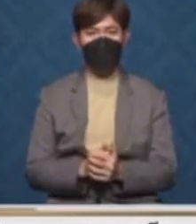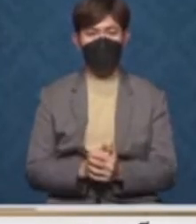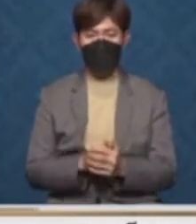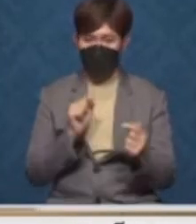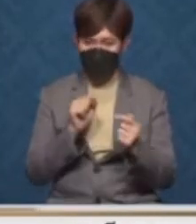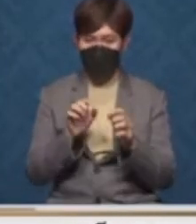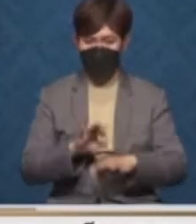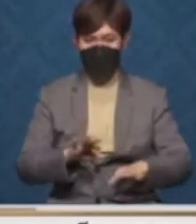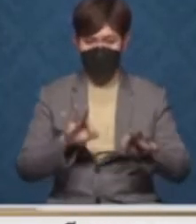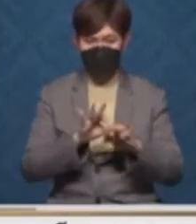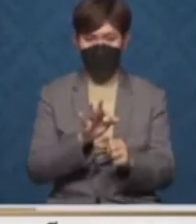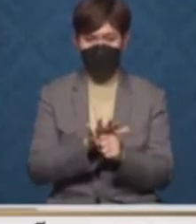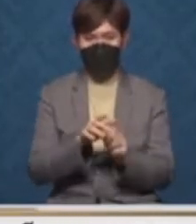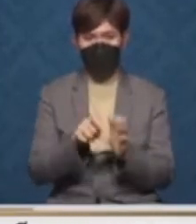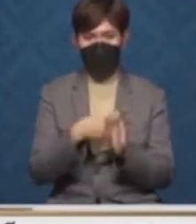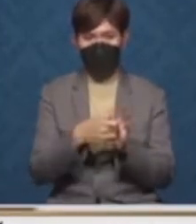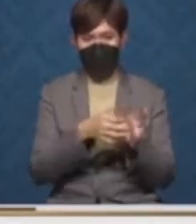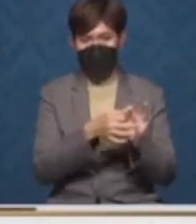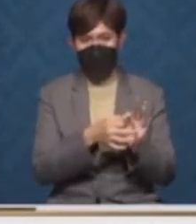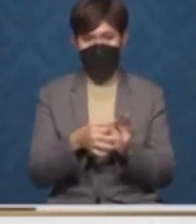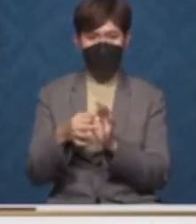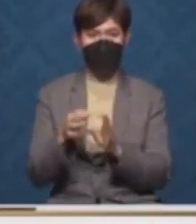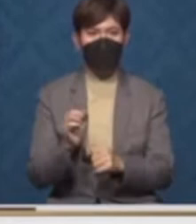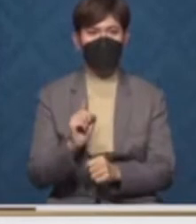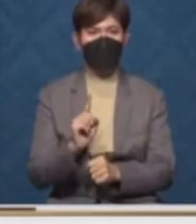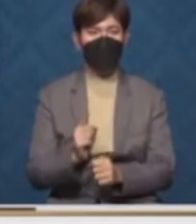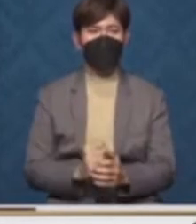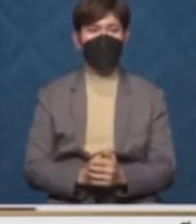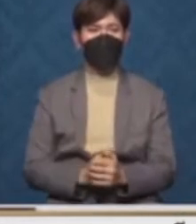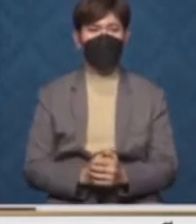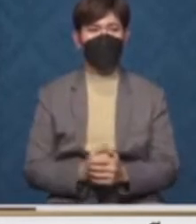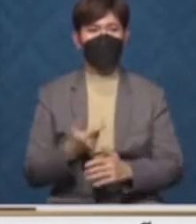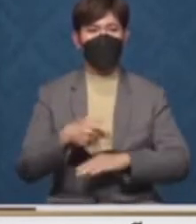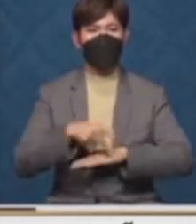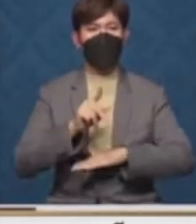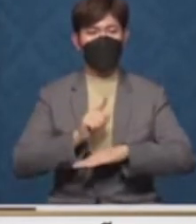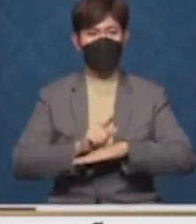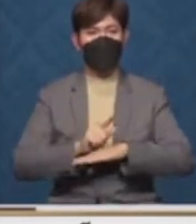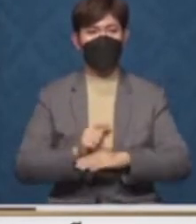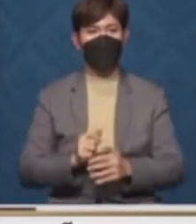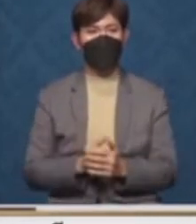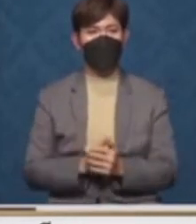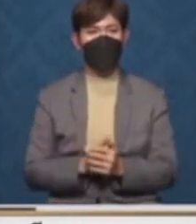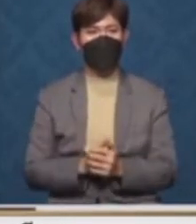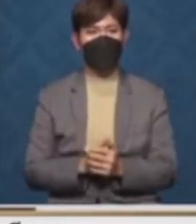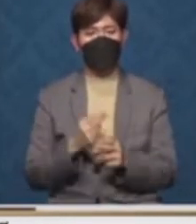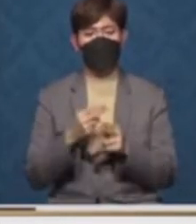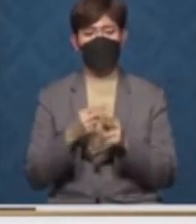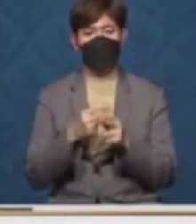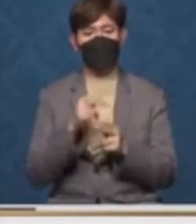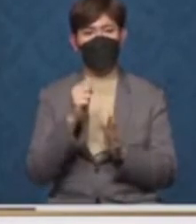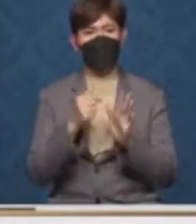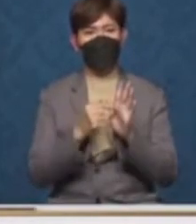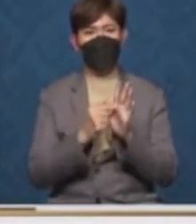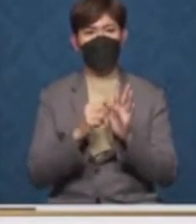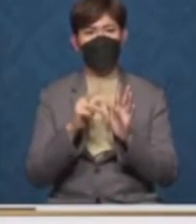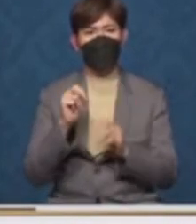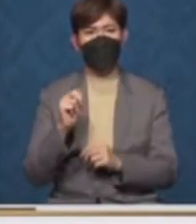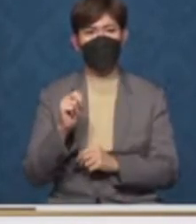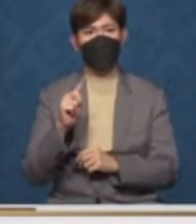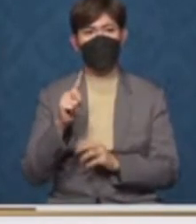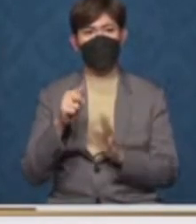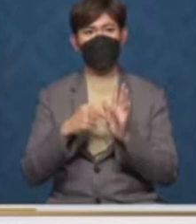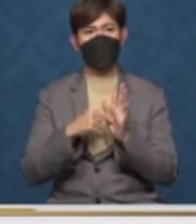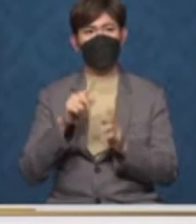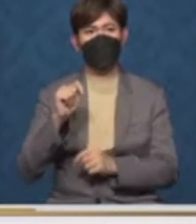ำเป็นครับท่านประธานครับเพื่อโยงครับท่านประธานครับอานัทเนี่ยนะครับไปมอบเงินนะครับ